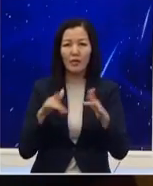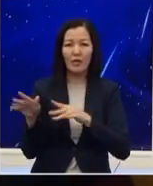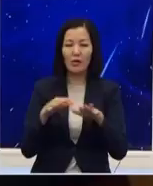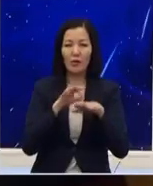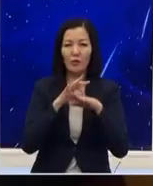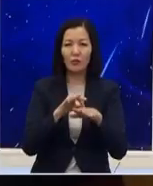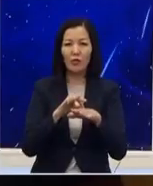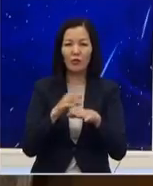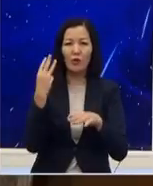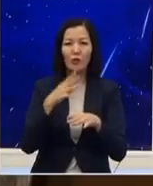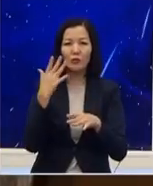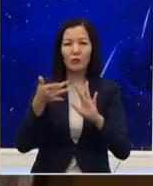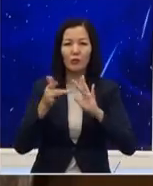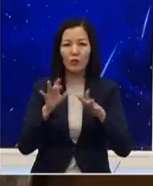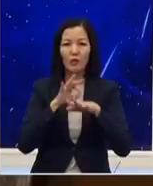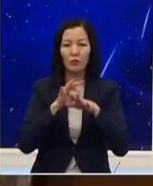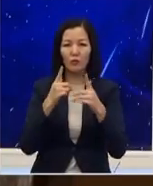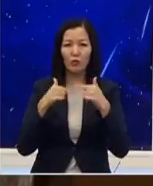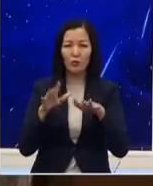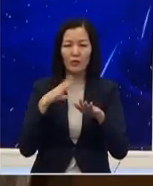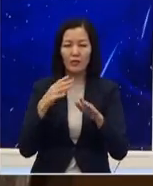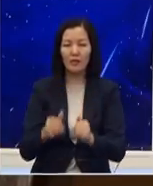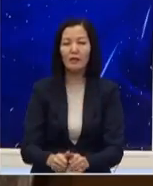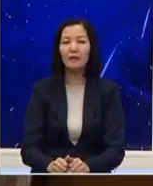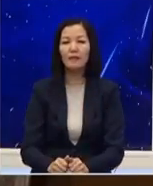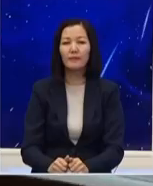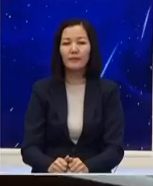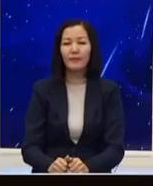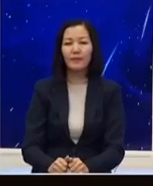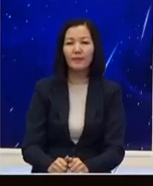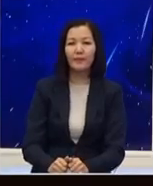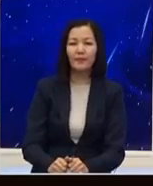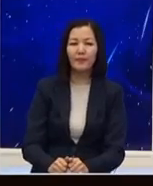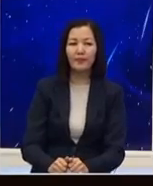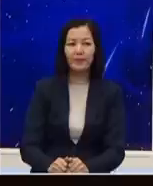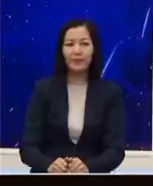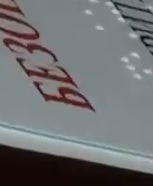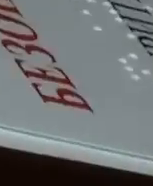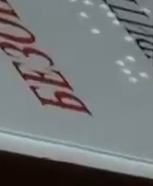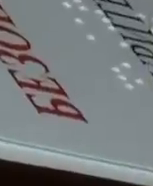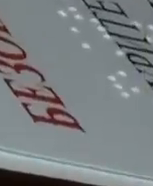аса профилактикалық шара өткізген. Оның 35-і онлайн түрде ұйымдастырылған.